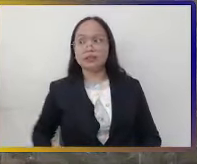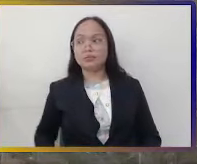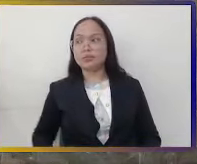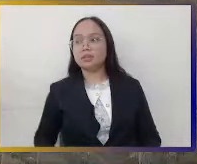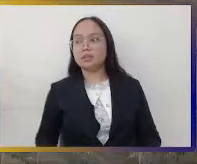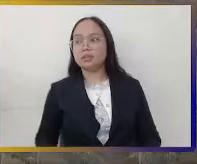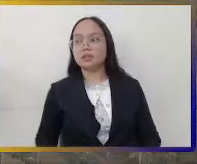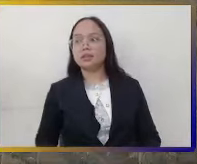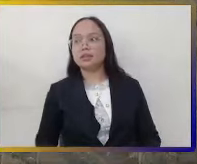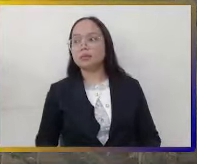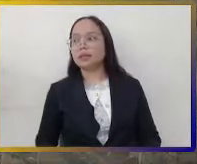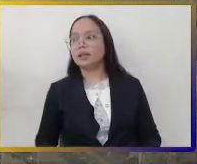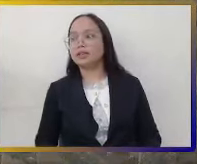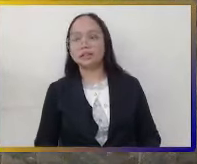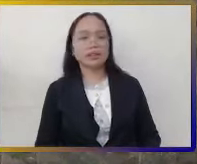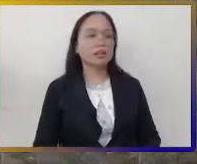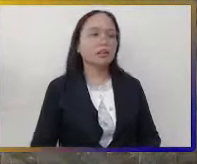Nalala niyo po si David.